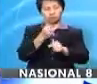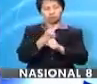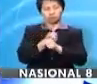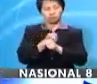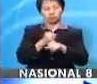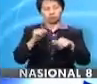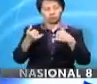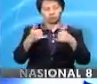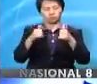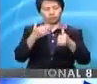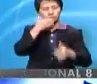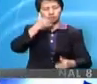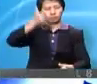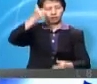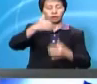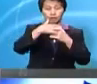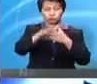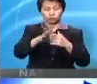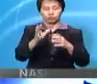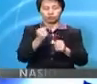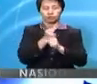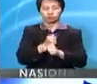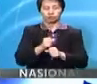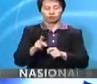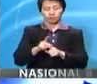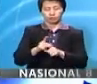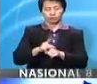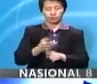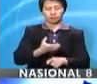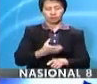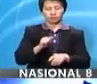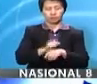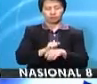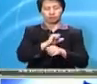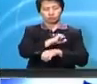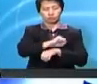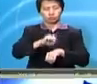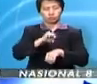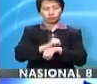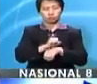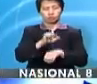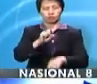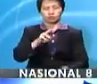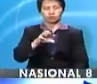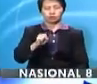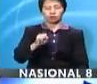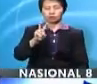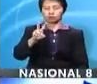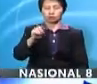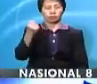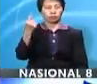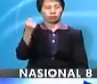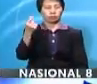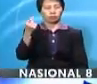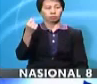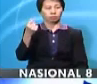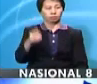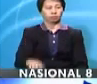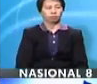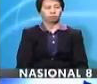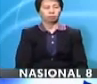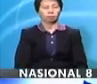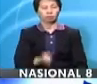memberikan aksi terbaik selepas meraih perak di Palembang pada Sukan SEA 2011. Saya pribadi saya ada 2